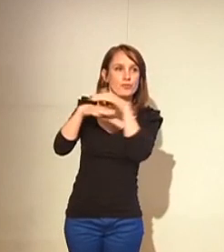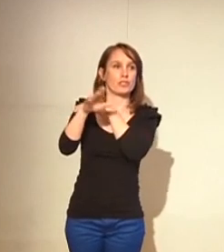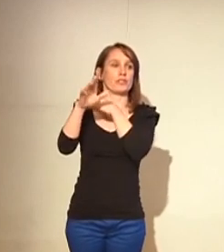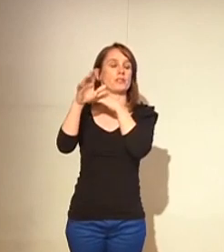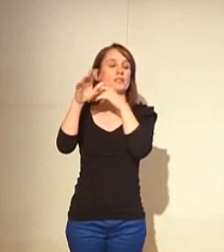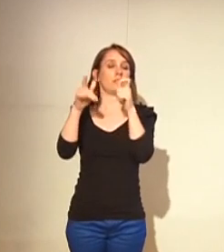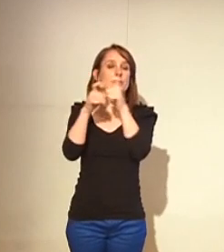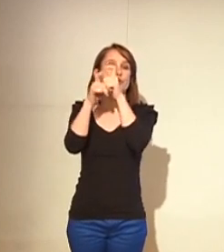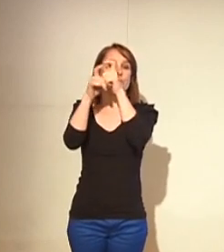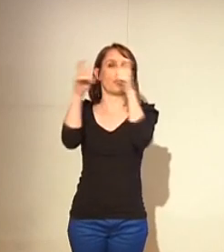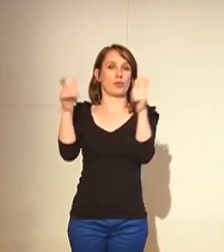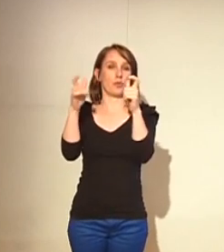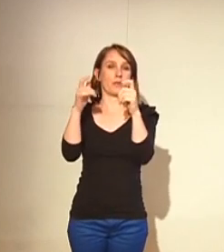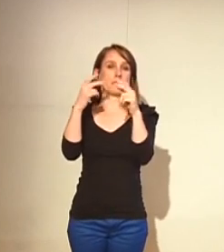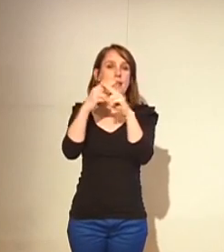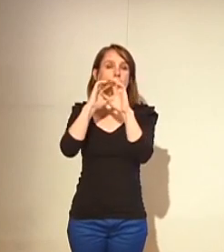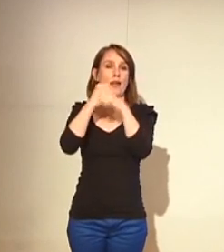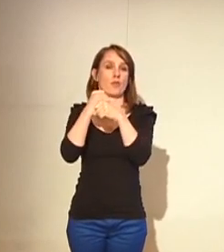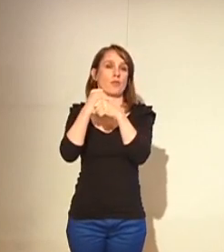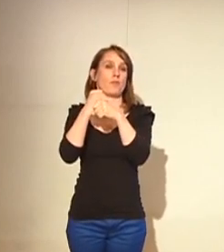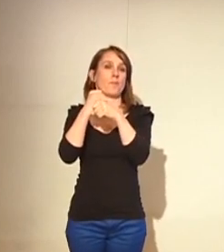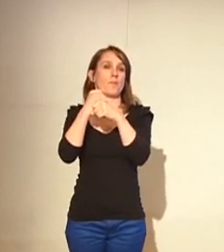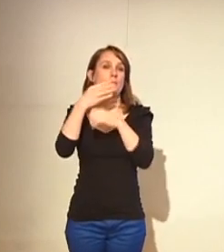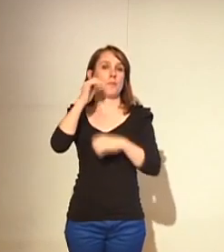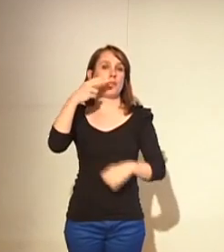de la société anonyme d'économie mixte locale